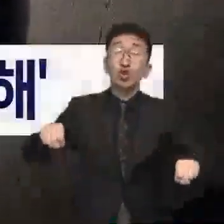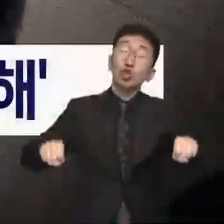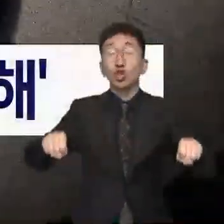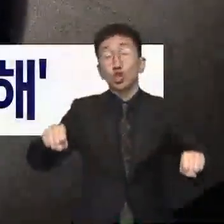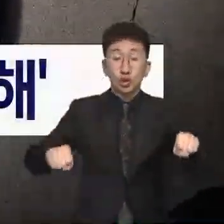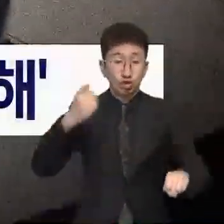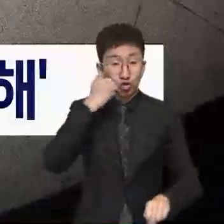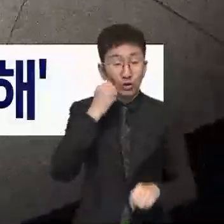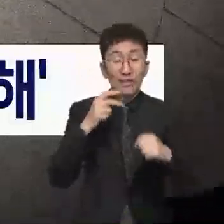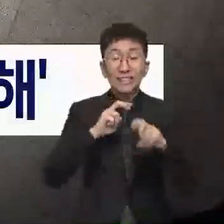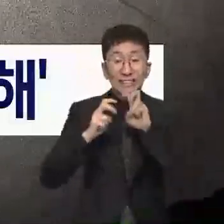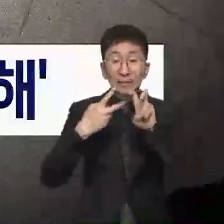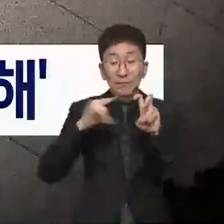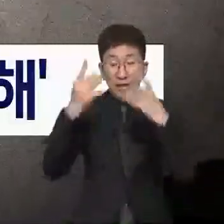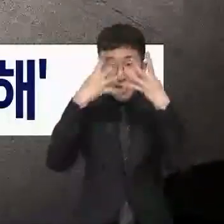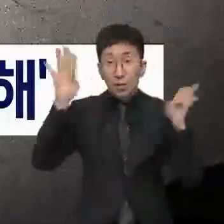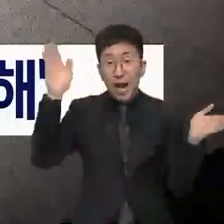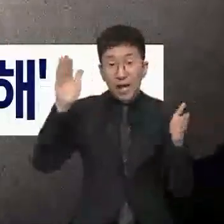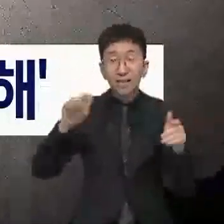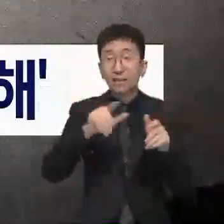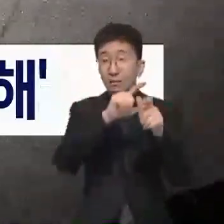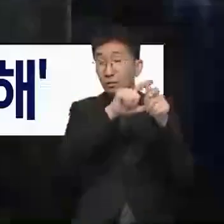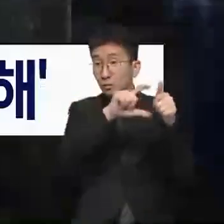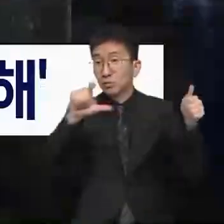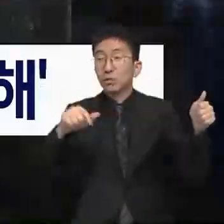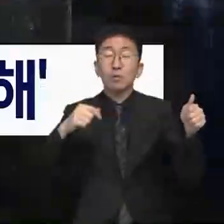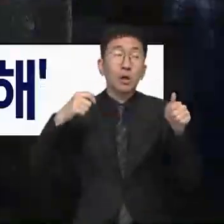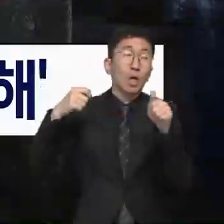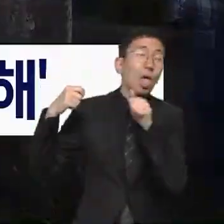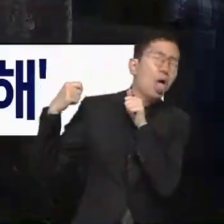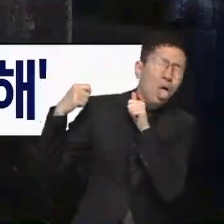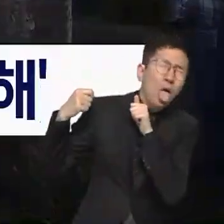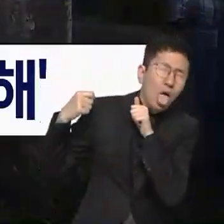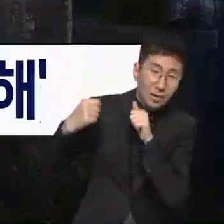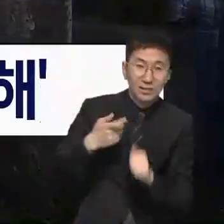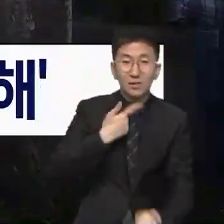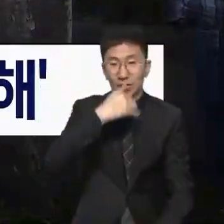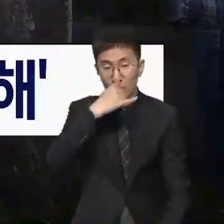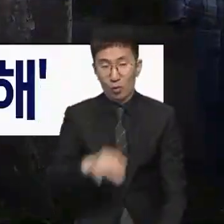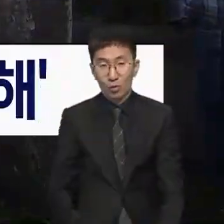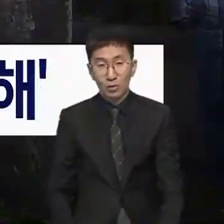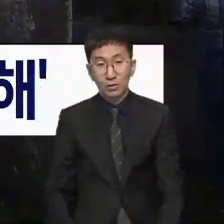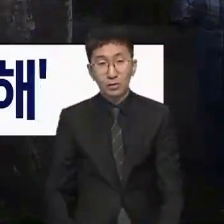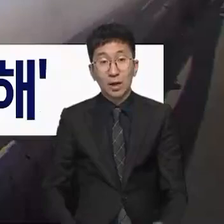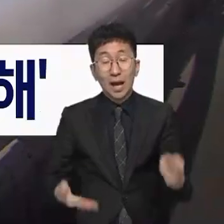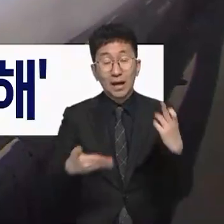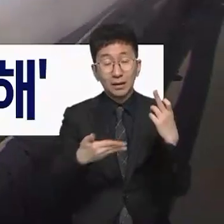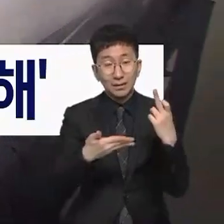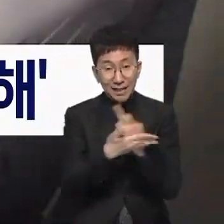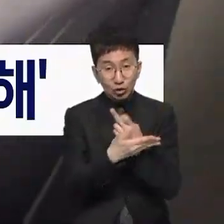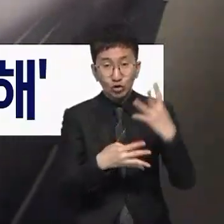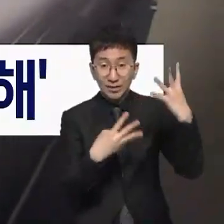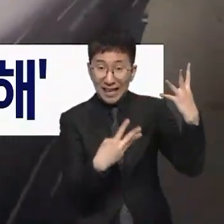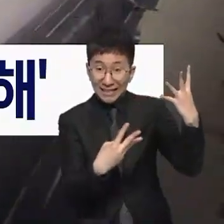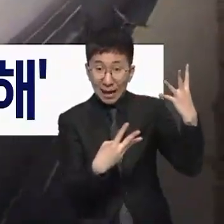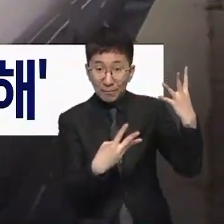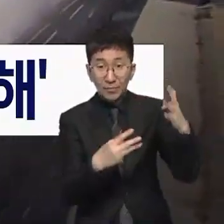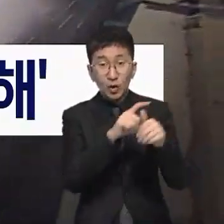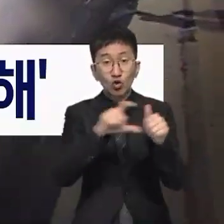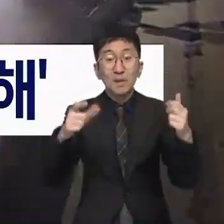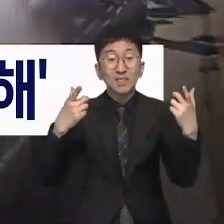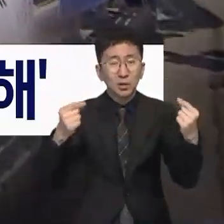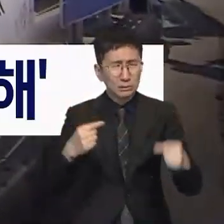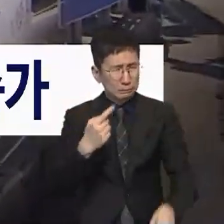20대 대학생이 줄에 목이 걸려 넘어지는가 하면 제주 4.3 폄훼 현수막처럼 눈살을 찌푸리게 하는 내용도